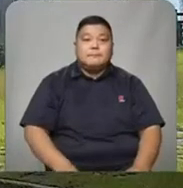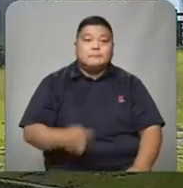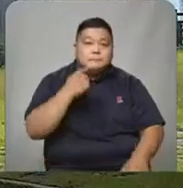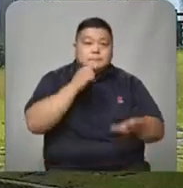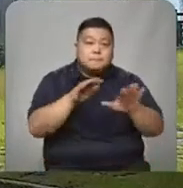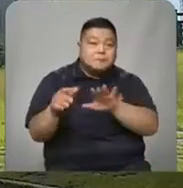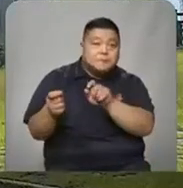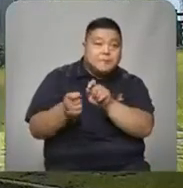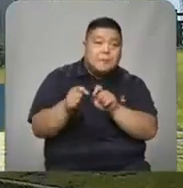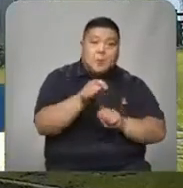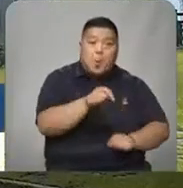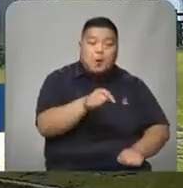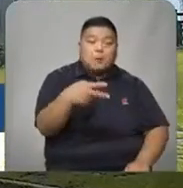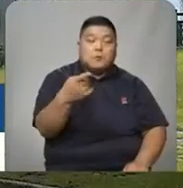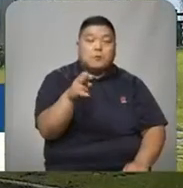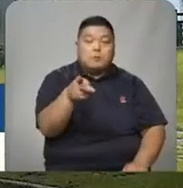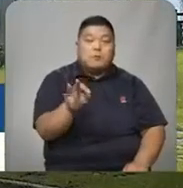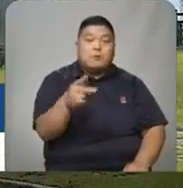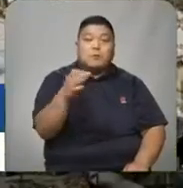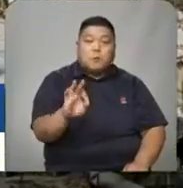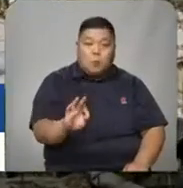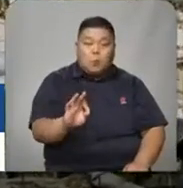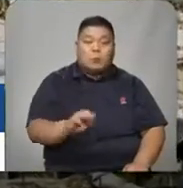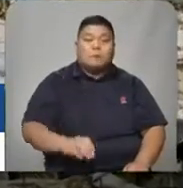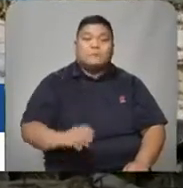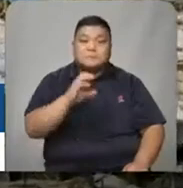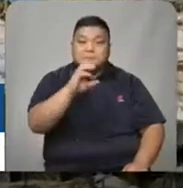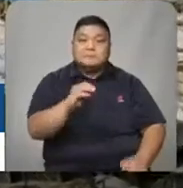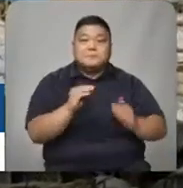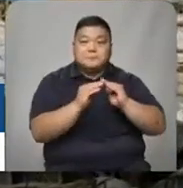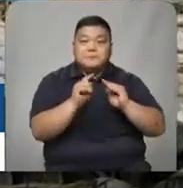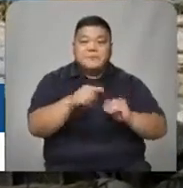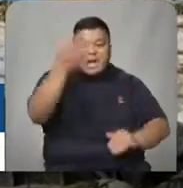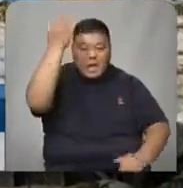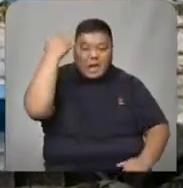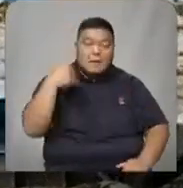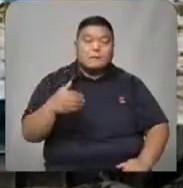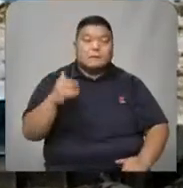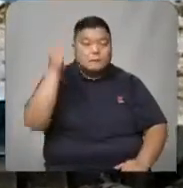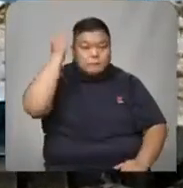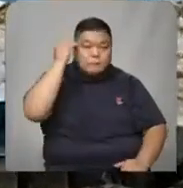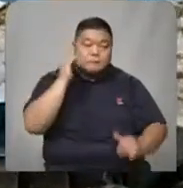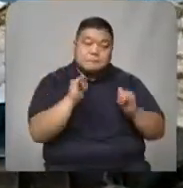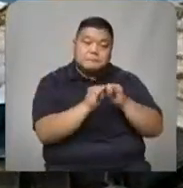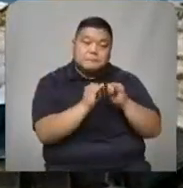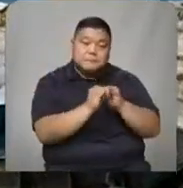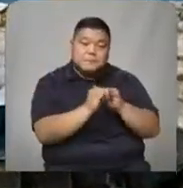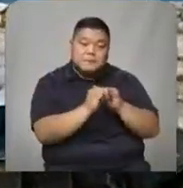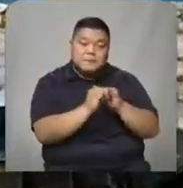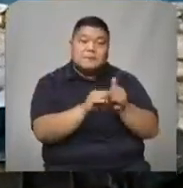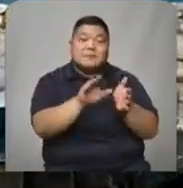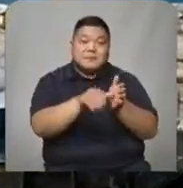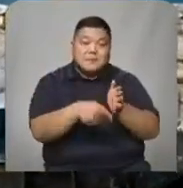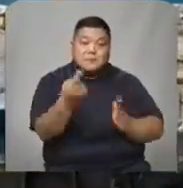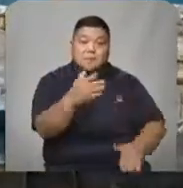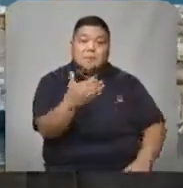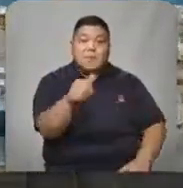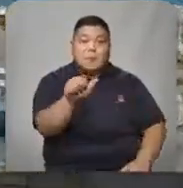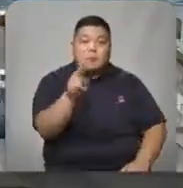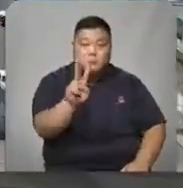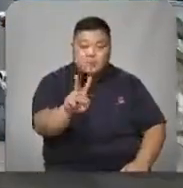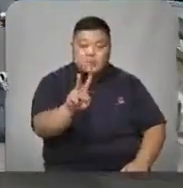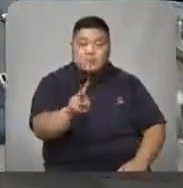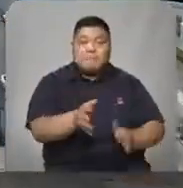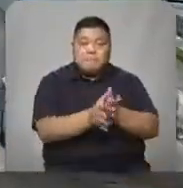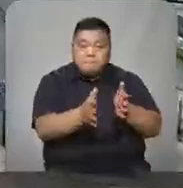회원가 언덕에 위치한 속초 동명동 성당입니다 6.25 한국전쟁이 한창이던 1952년 10월